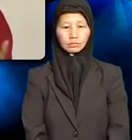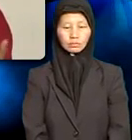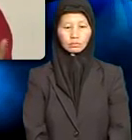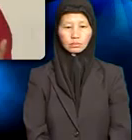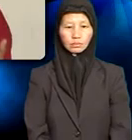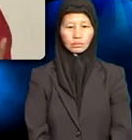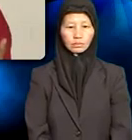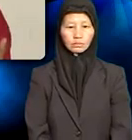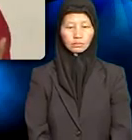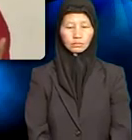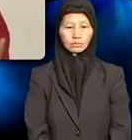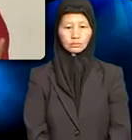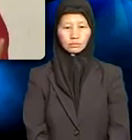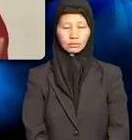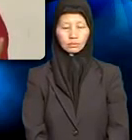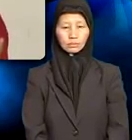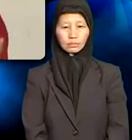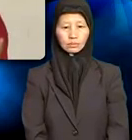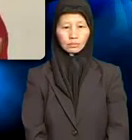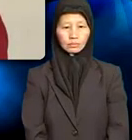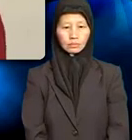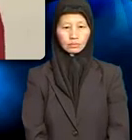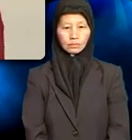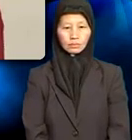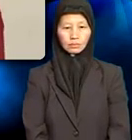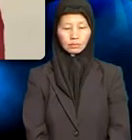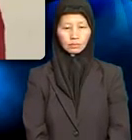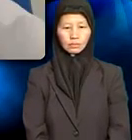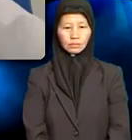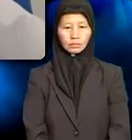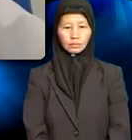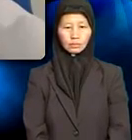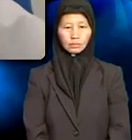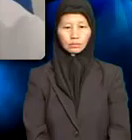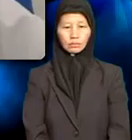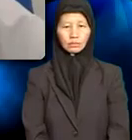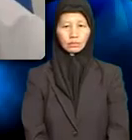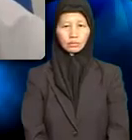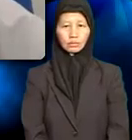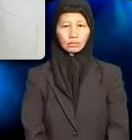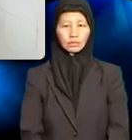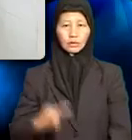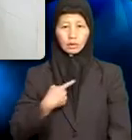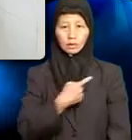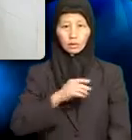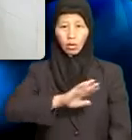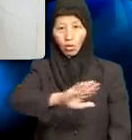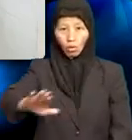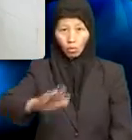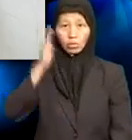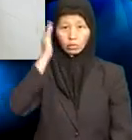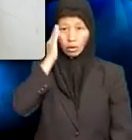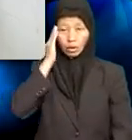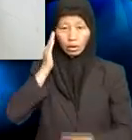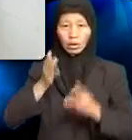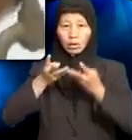mutatahhirin waj'alni min ibadikas salihin. Amin. Jadi seperti mana yang kita semua ketahui, berwuduk